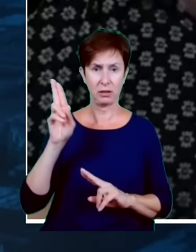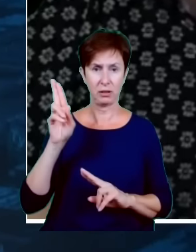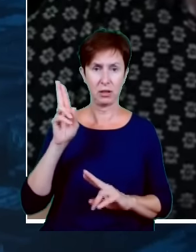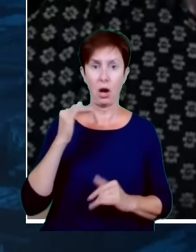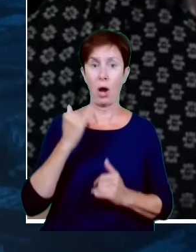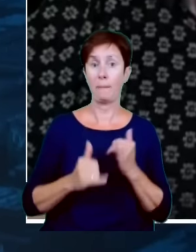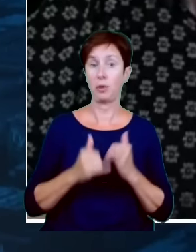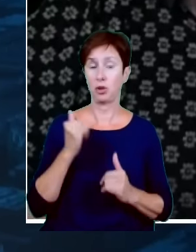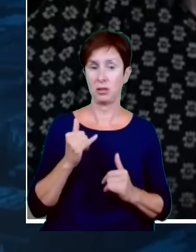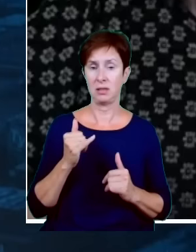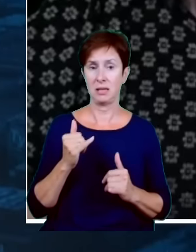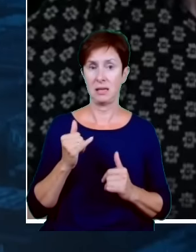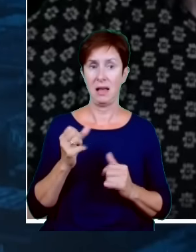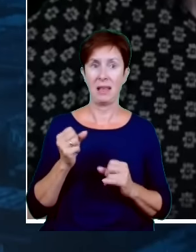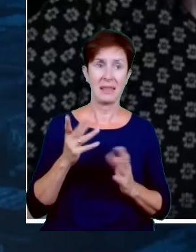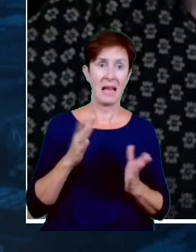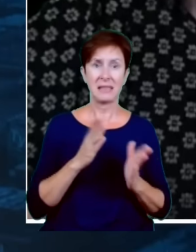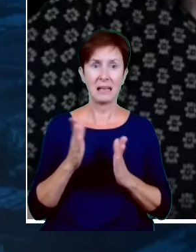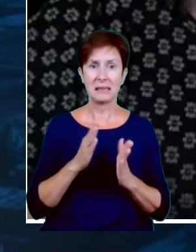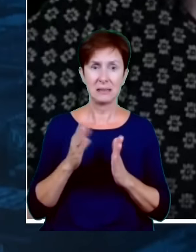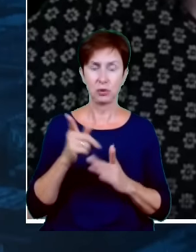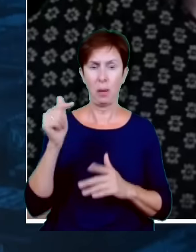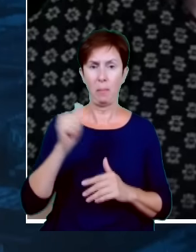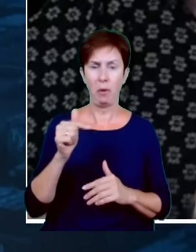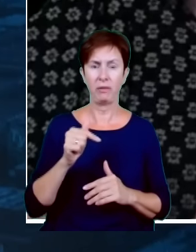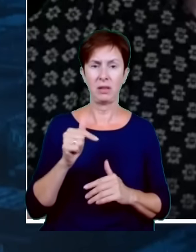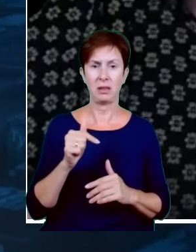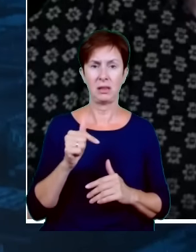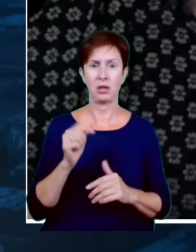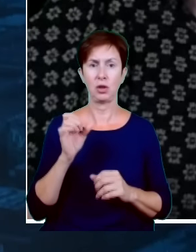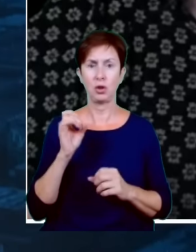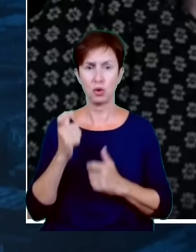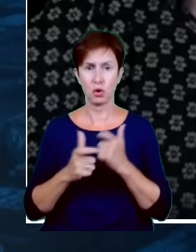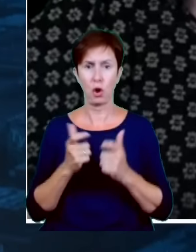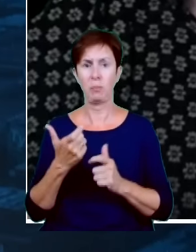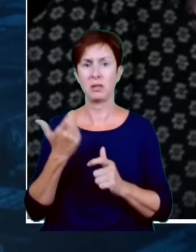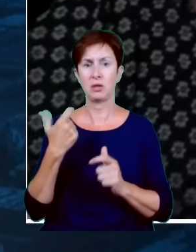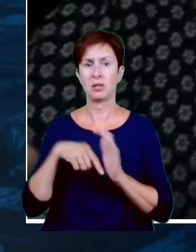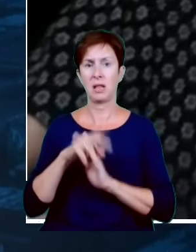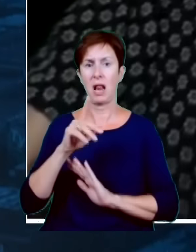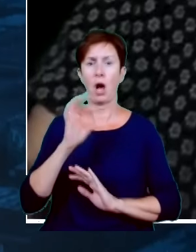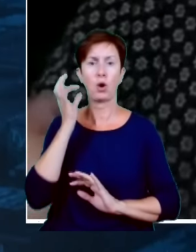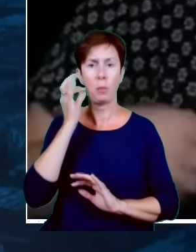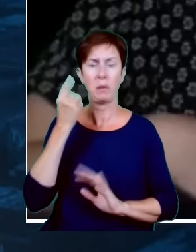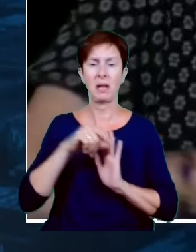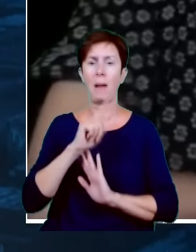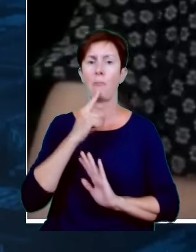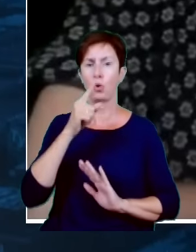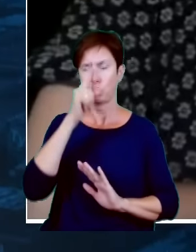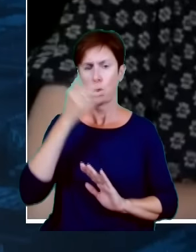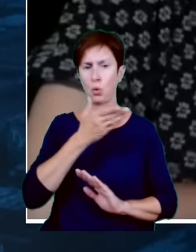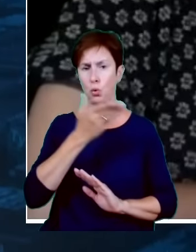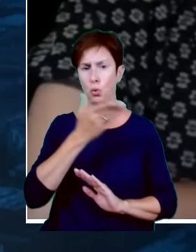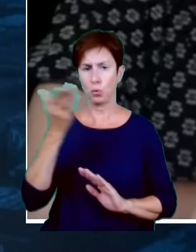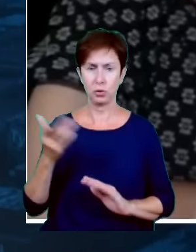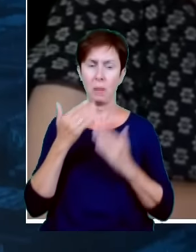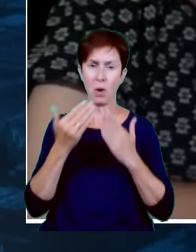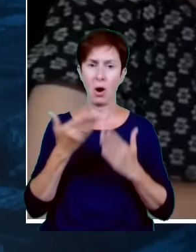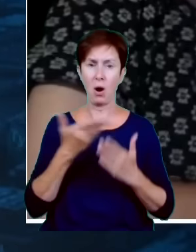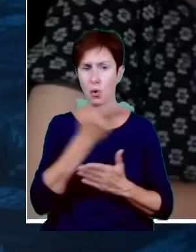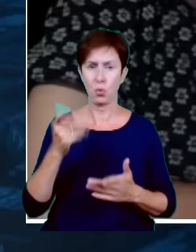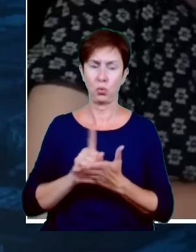na granicy Tak czy tak to może powinni się jednak Przechylić i zrobić coś dla kobiet i dla młodych ludzi dzięki którym weszli do sejmu dzięki